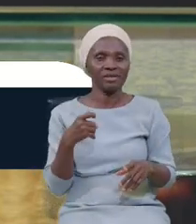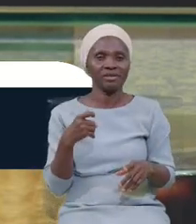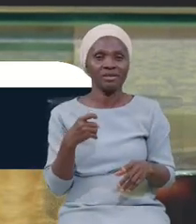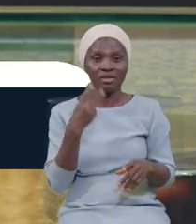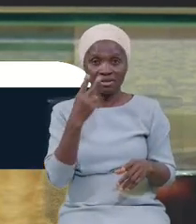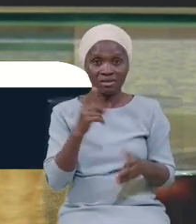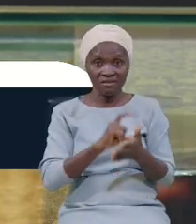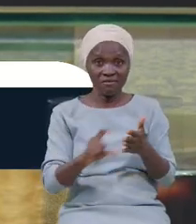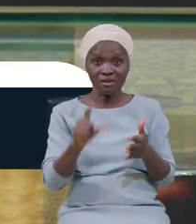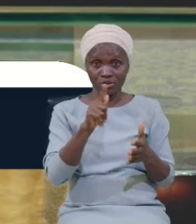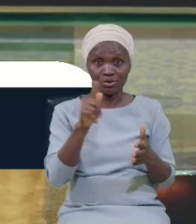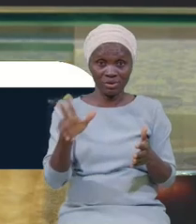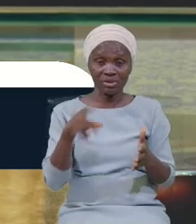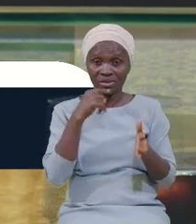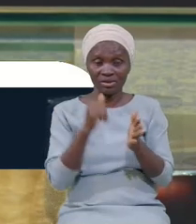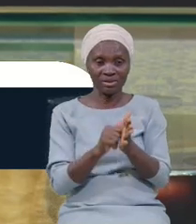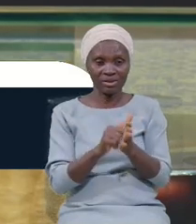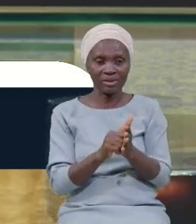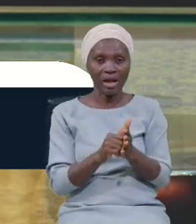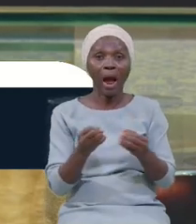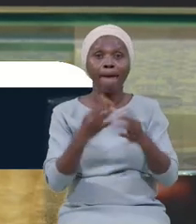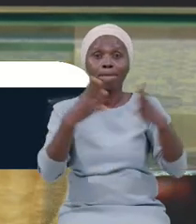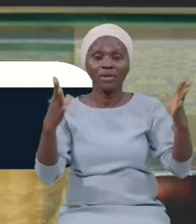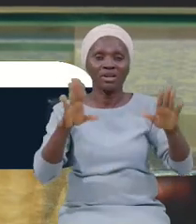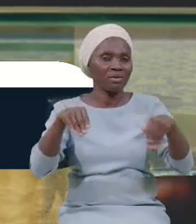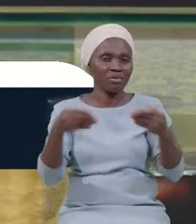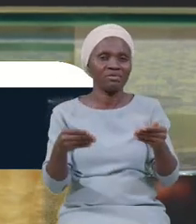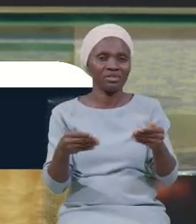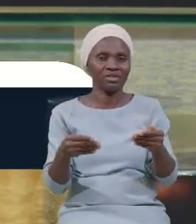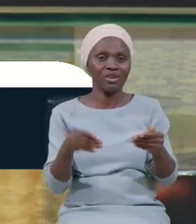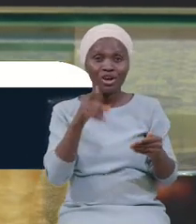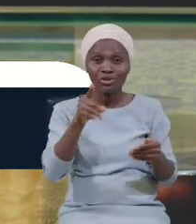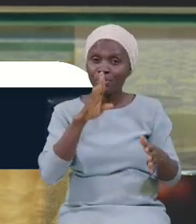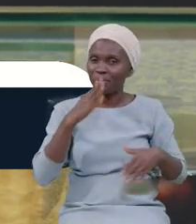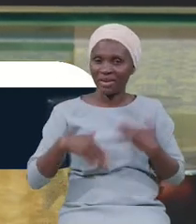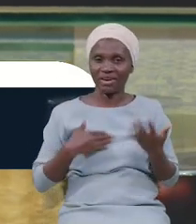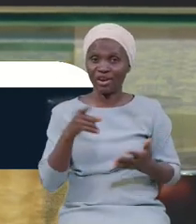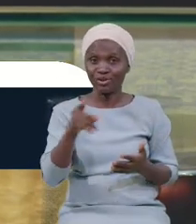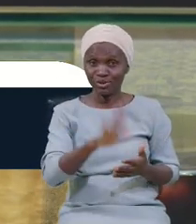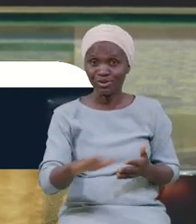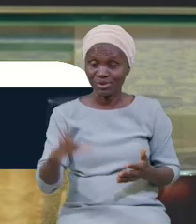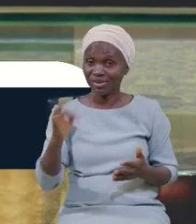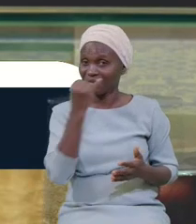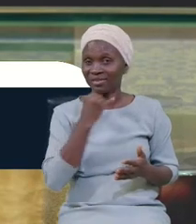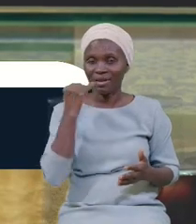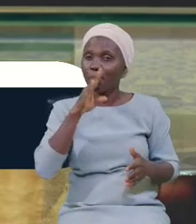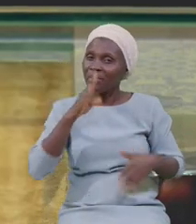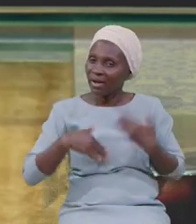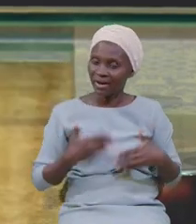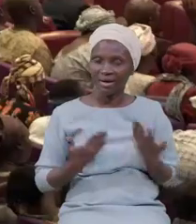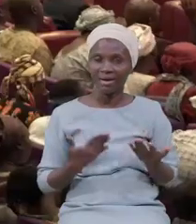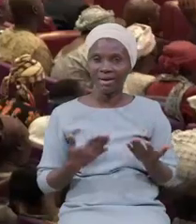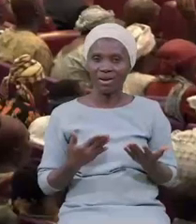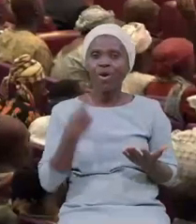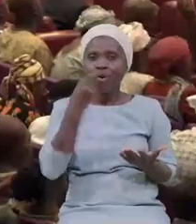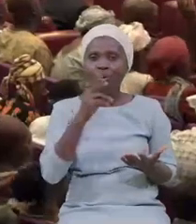provision abondante. Et vous, enfants de Sion, soyez dans l'allégresse, qui est réjouissez-vous, qui